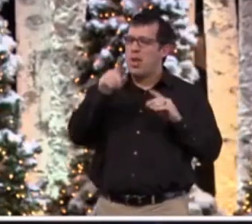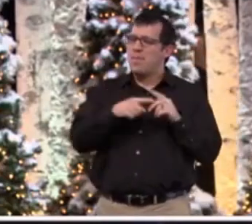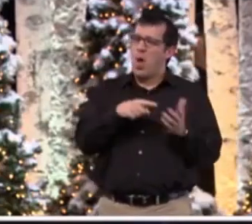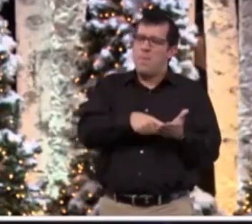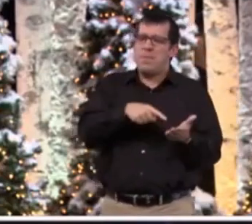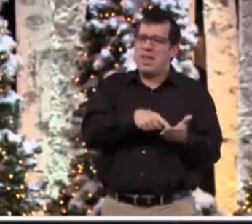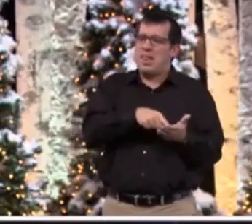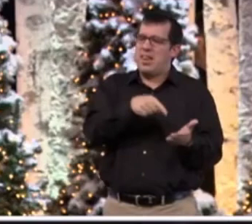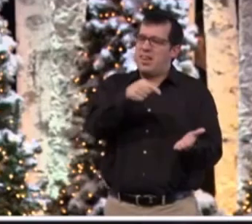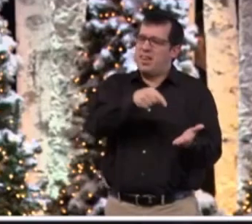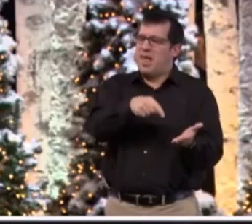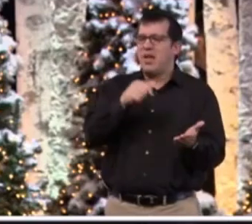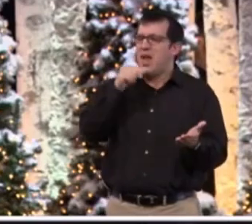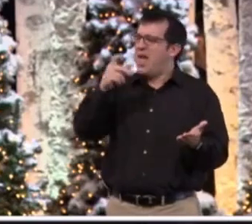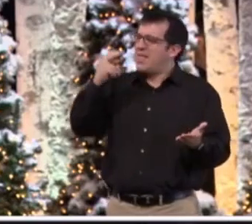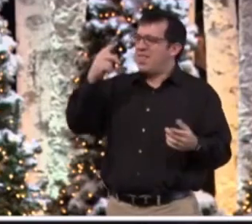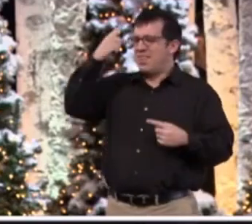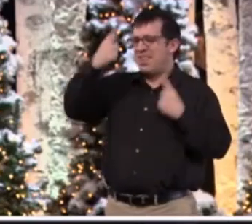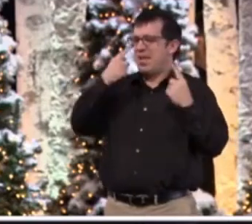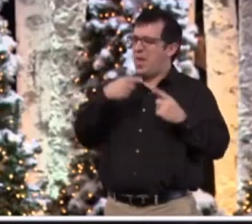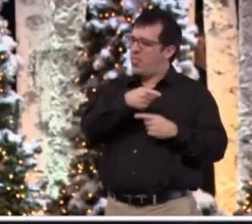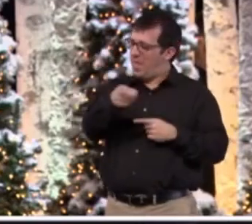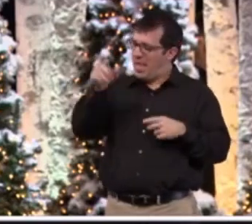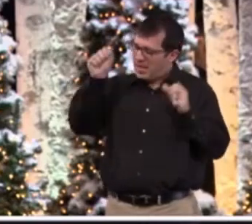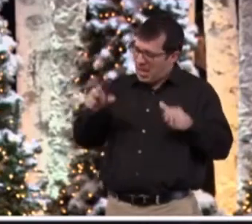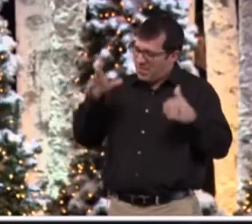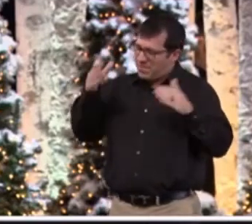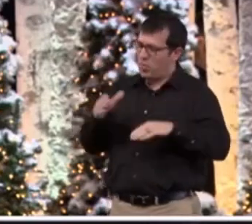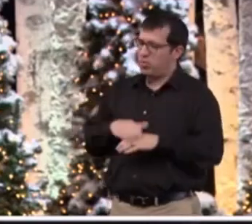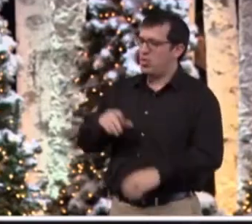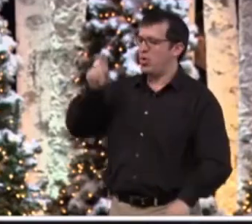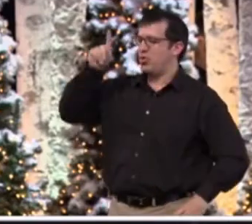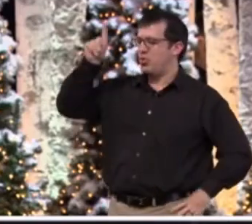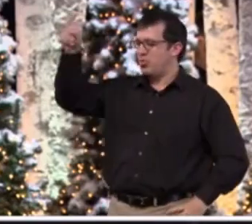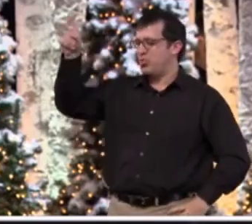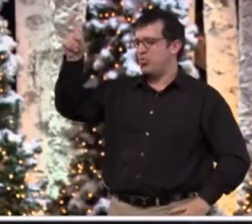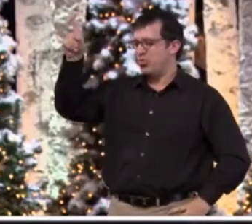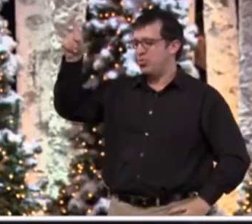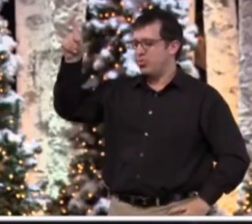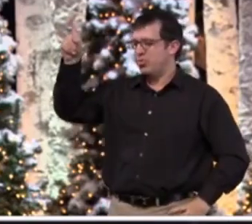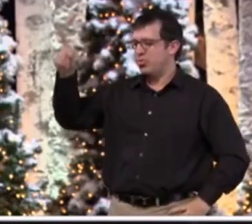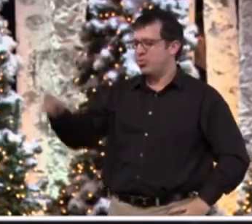भनेर चिन्ता गर्न नपरोस् र उहाँहरूले पुरा ध्यान तपाईँमा दिन सक्नुभएको होस्।